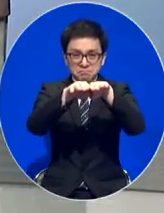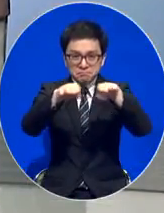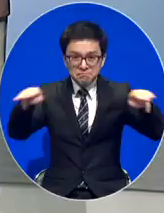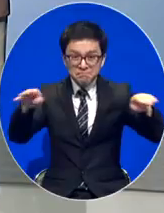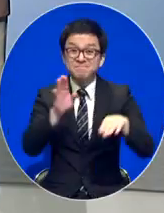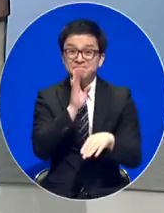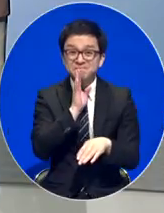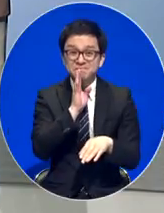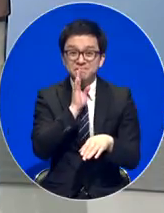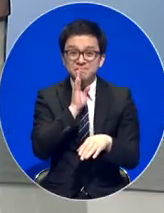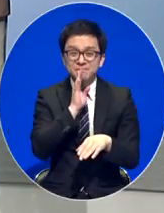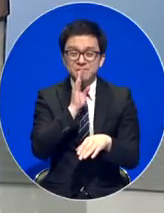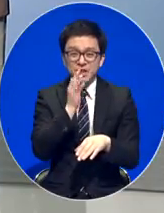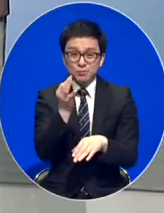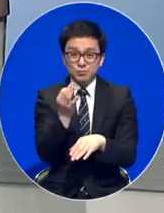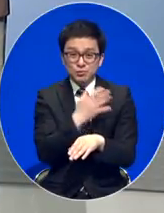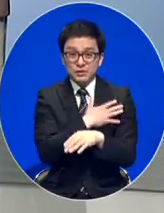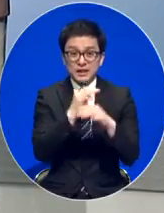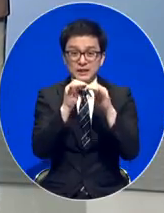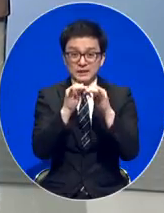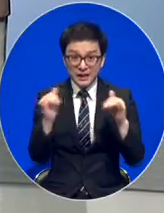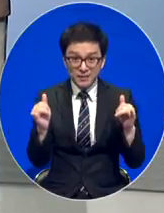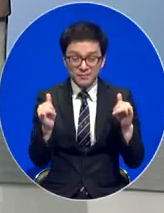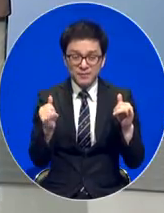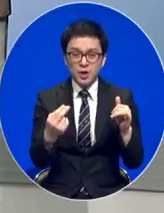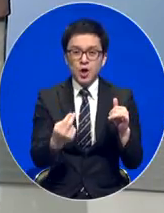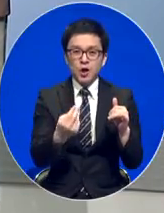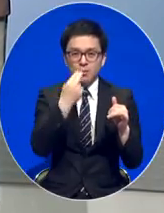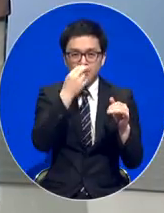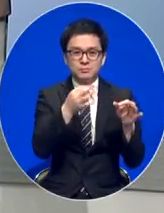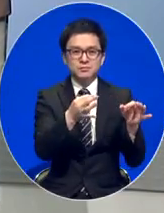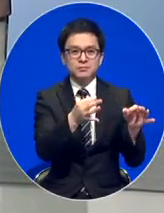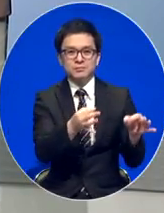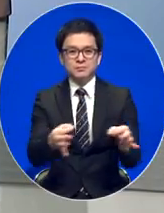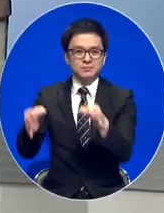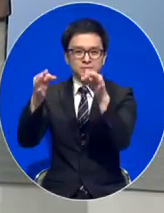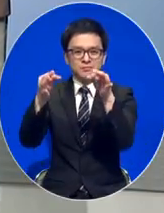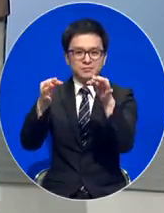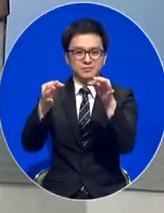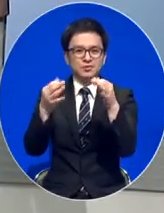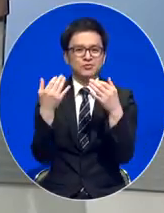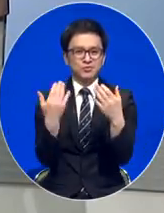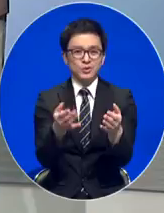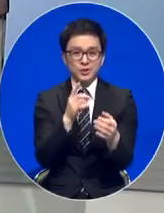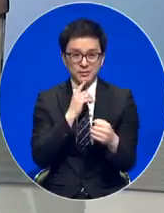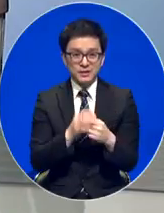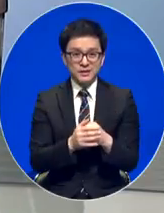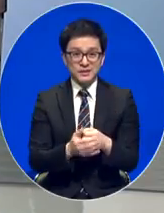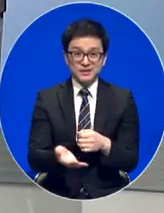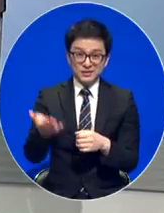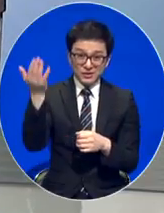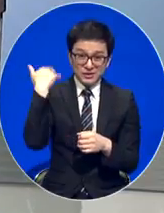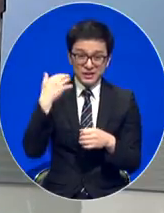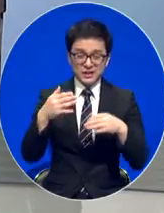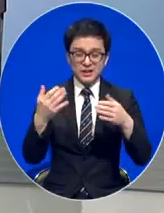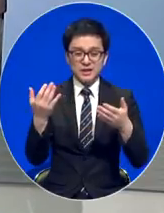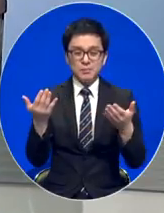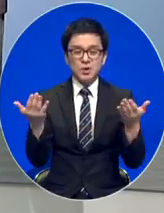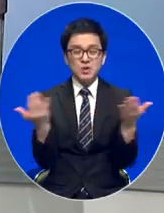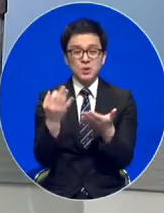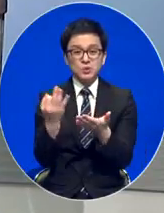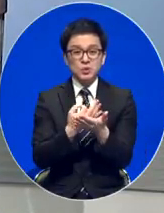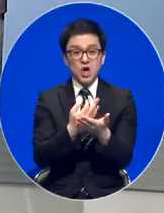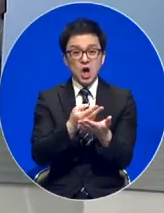형평성 제고, 한마디로 고소득인 피부양자에 한해서 이 보험료 부담을 늘리는 겁니다. 기존에는